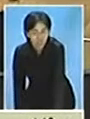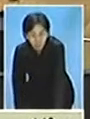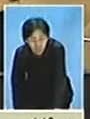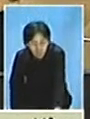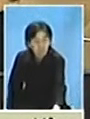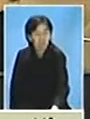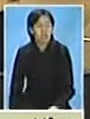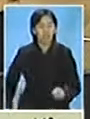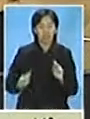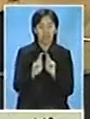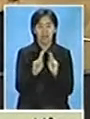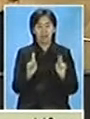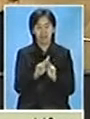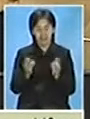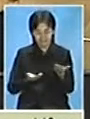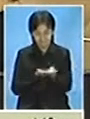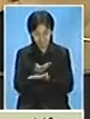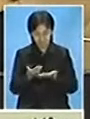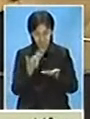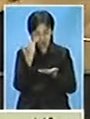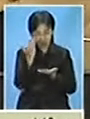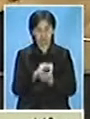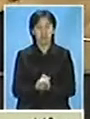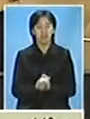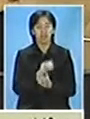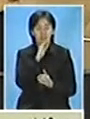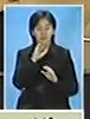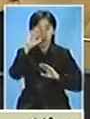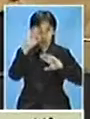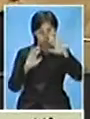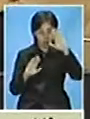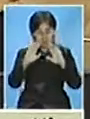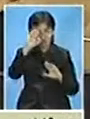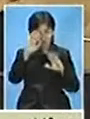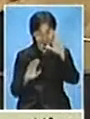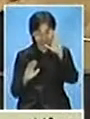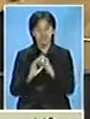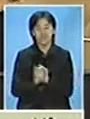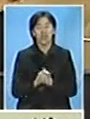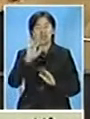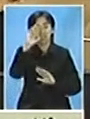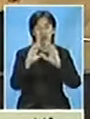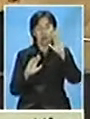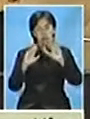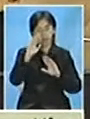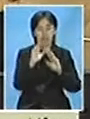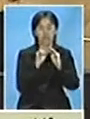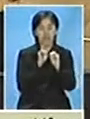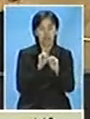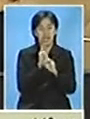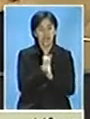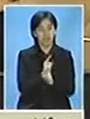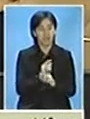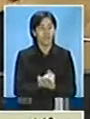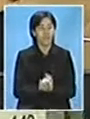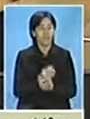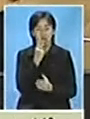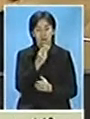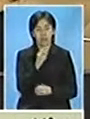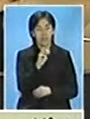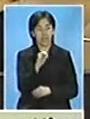แล้วเนี่ยคือถ้าผ่านโหวตก็ต้องโหวตทั้งมาตรานะคะท่านกรุณาดูมาตร